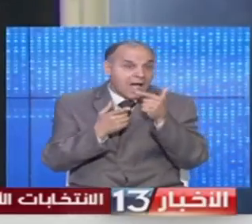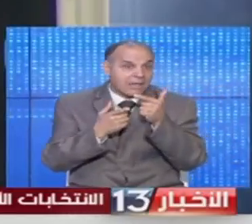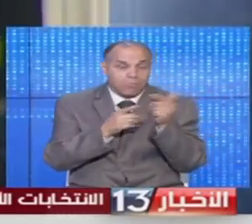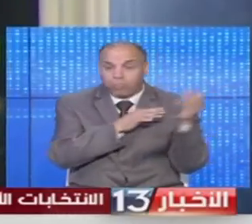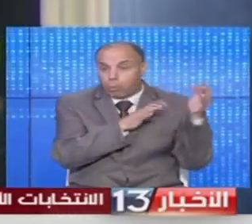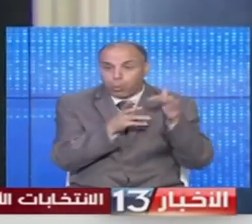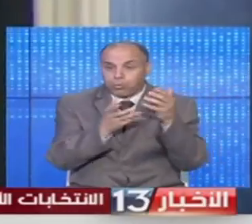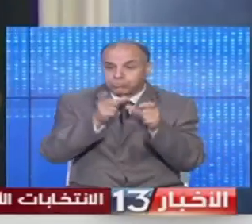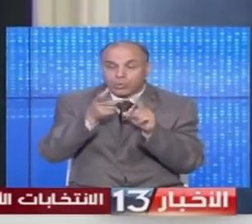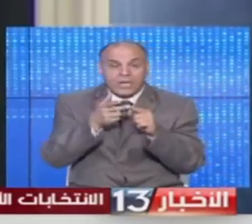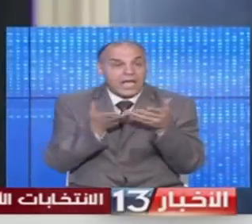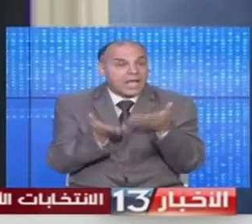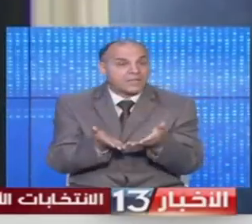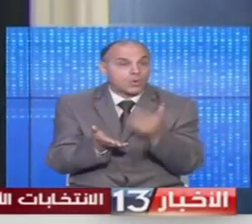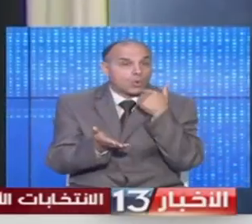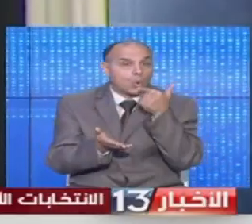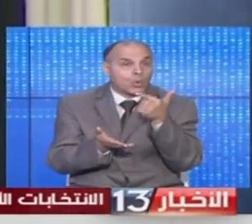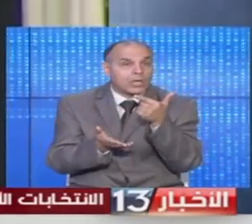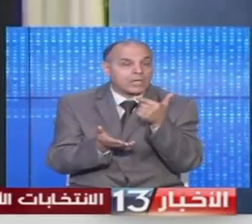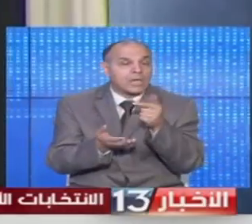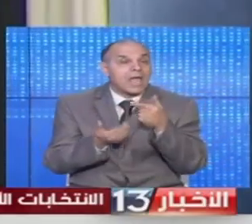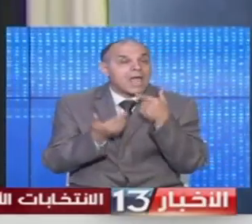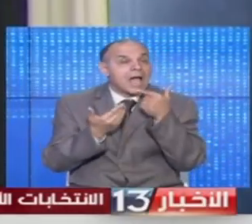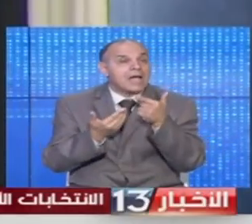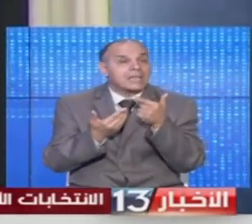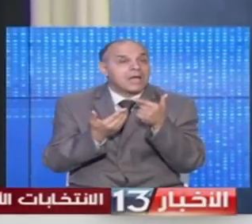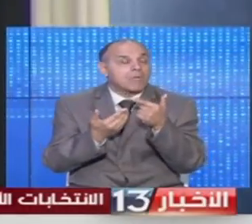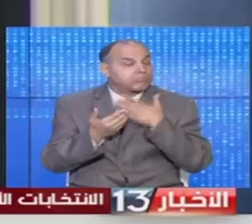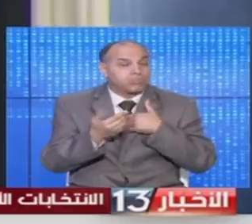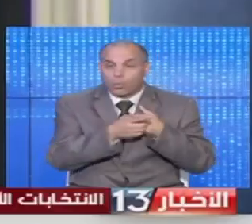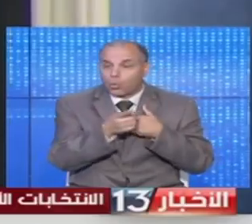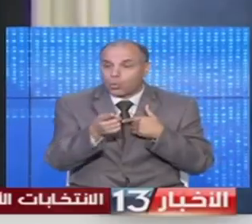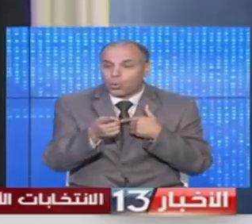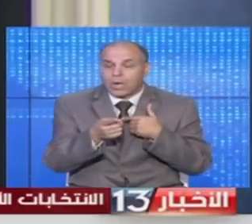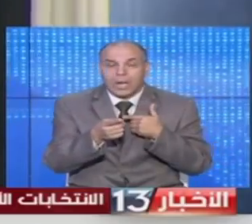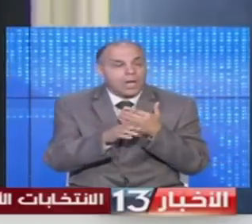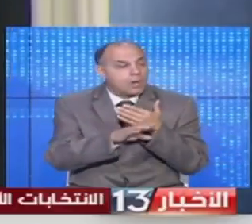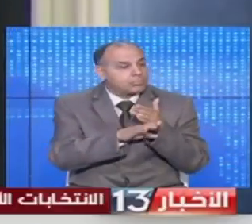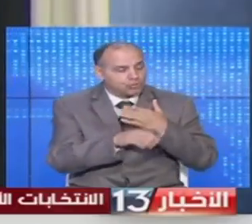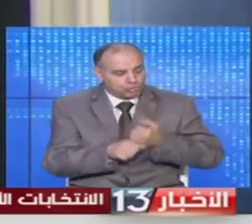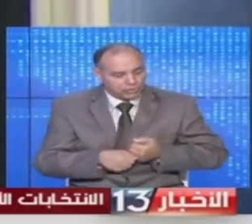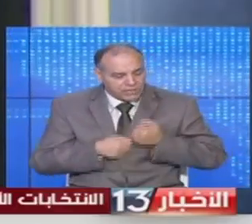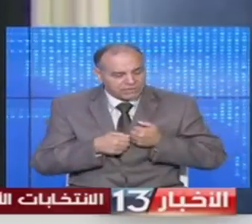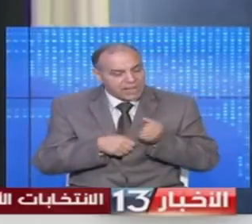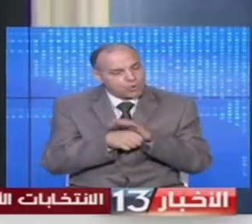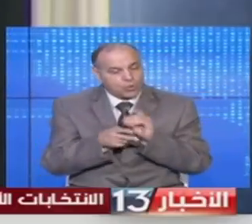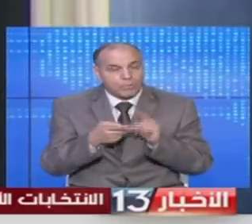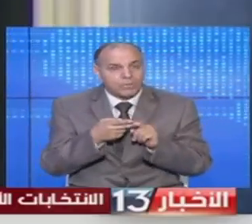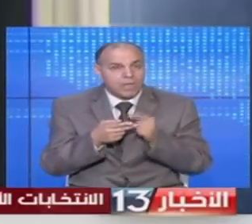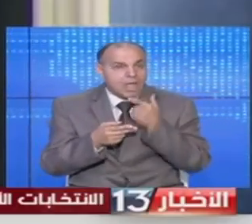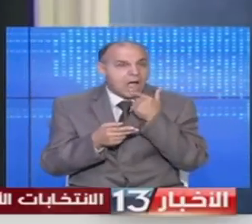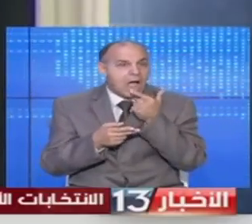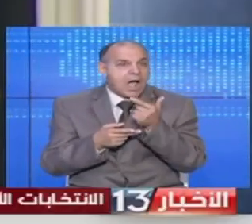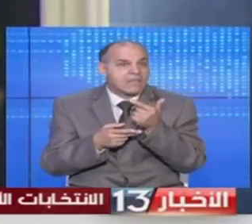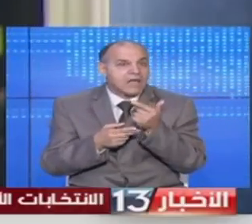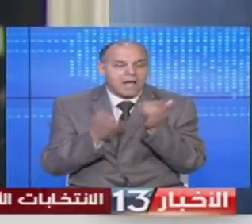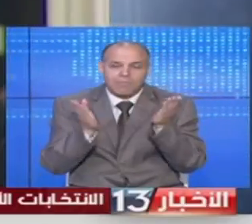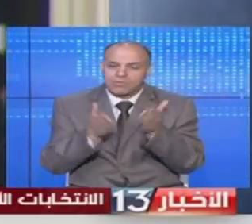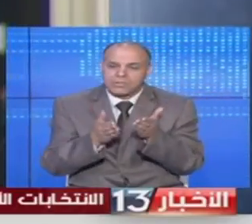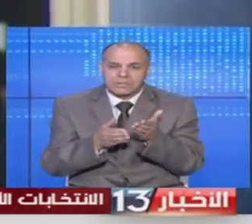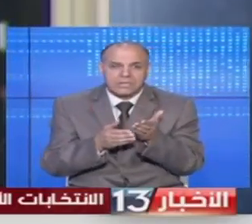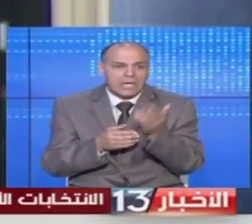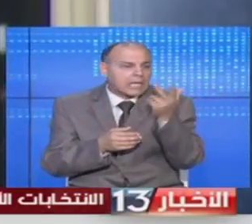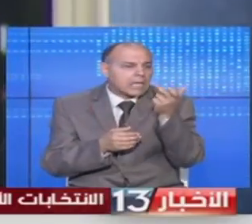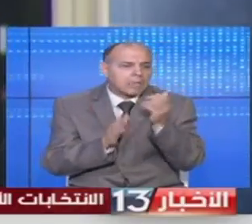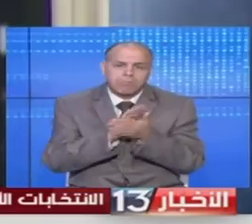التجمعات الكبرى ياتي بالرغم من التساؤلات حول مرضيه ومدى اكتمال شفائه وهو الذي لم يمكث في المستشفى سوى